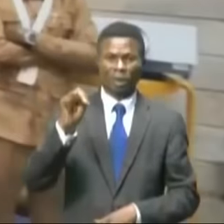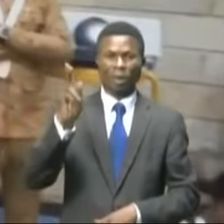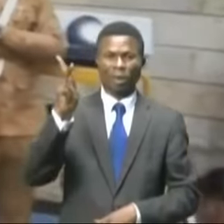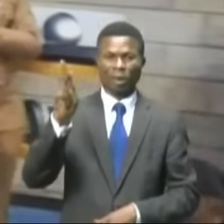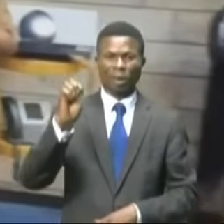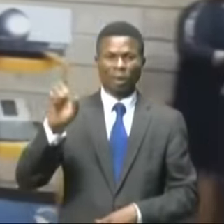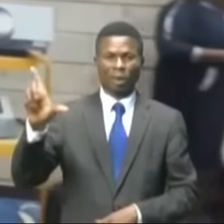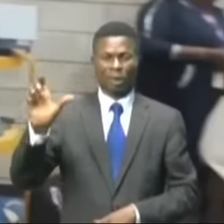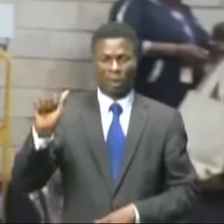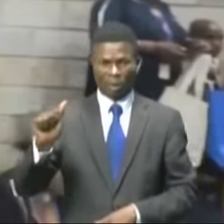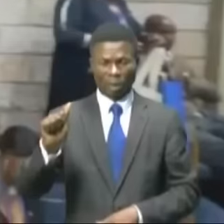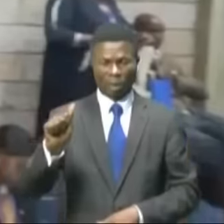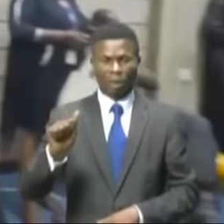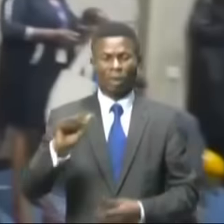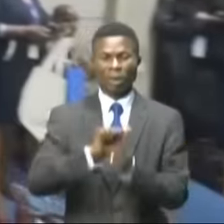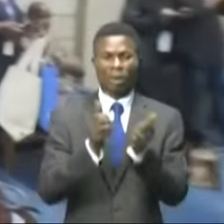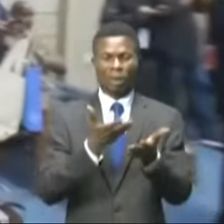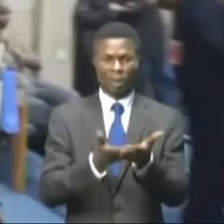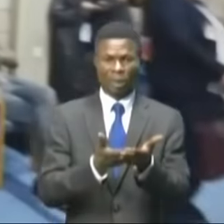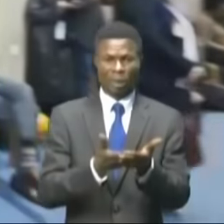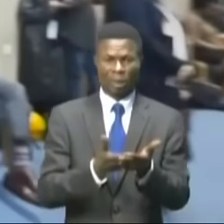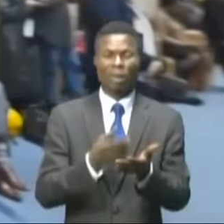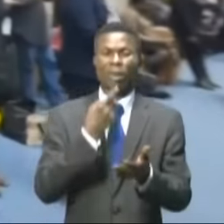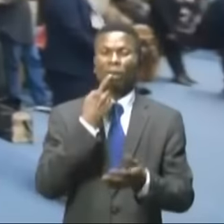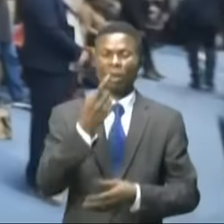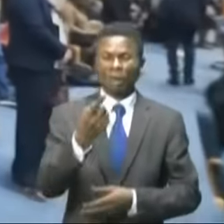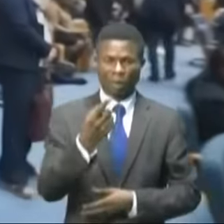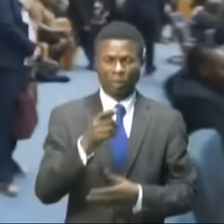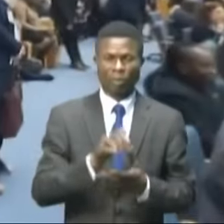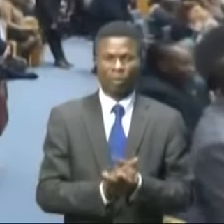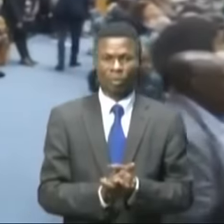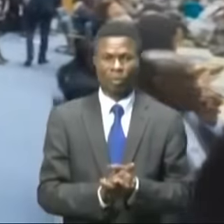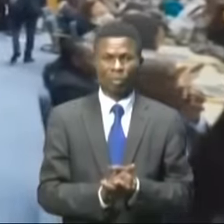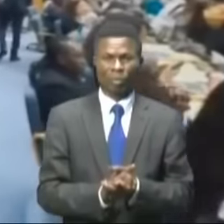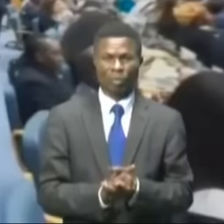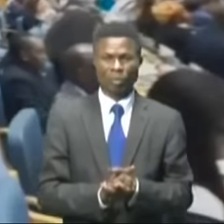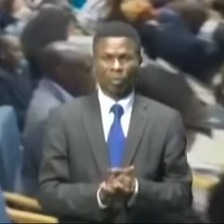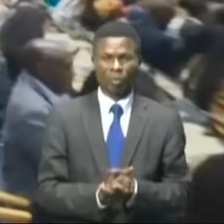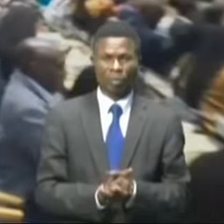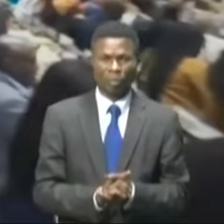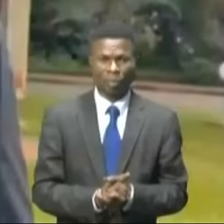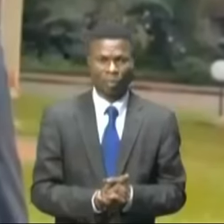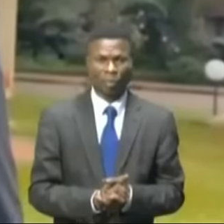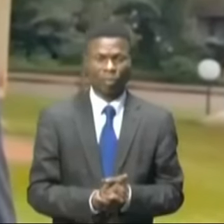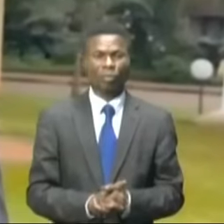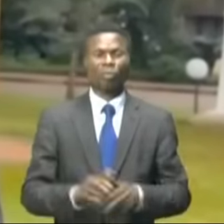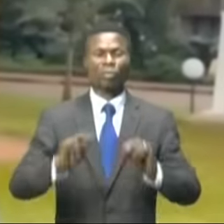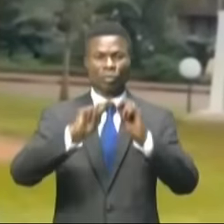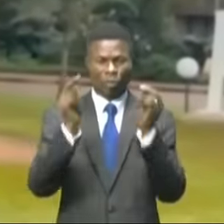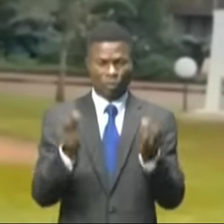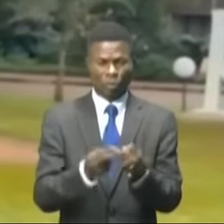cette circonstance, a lâché un mot. C'est